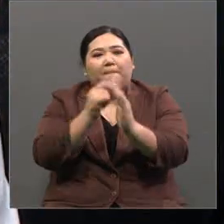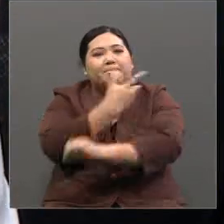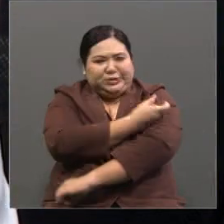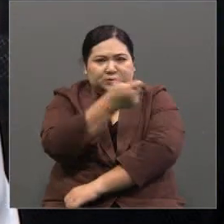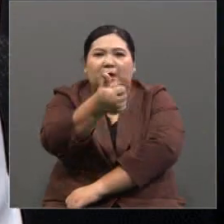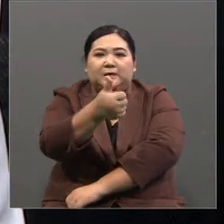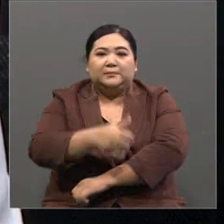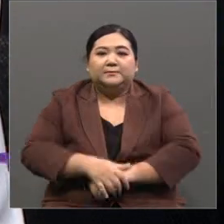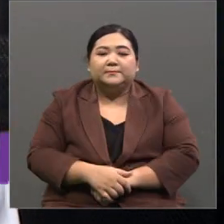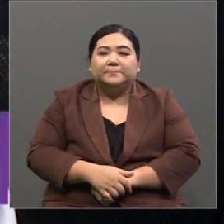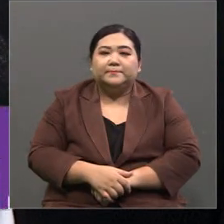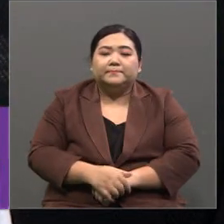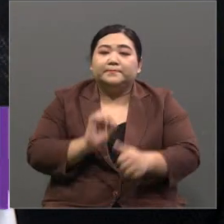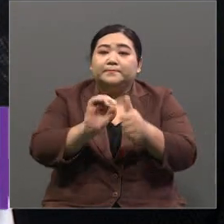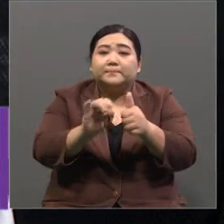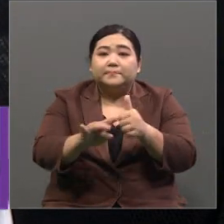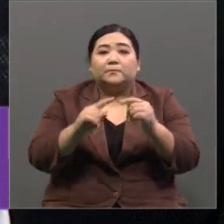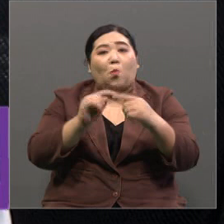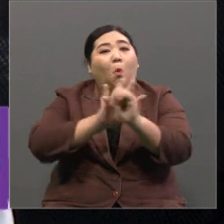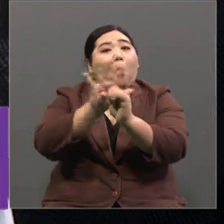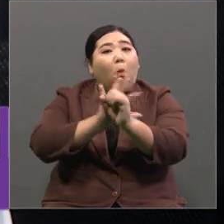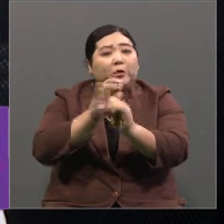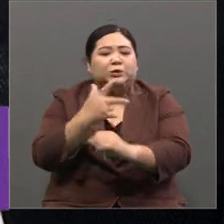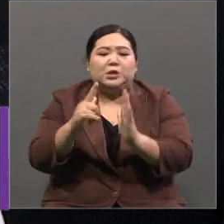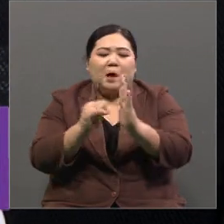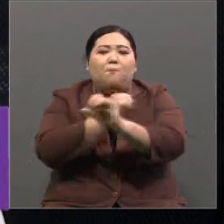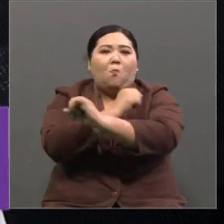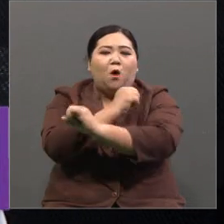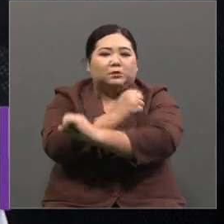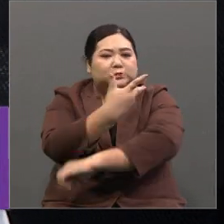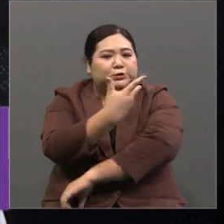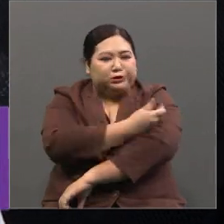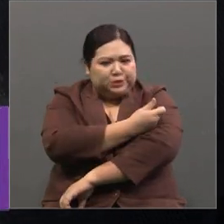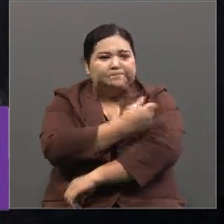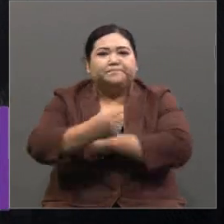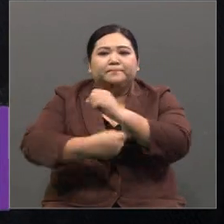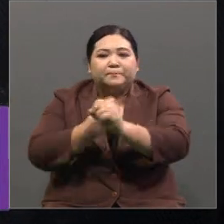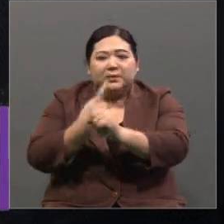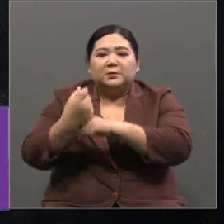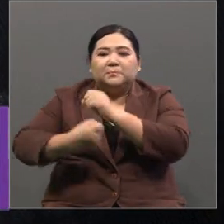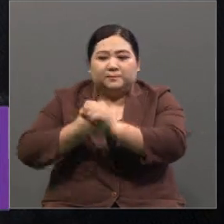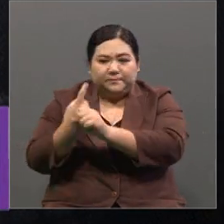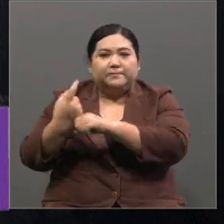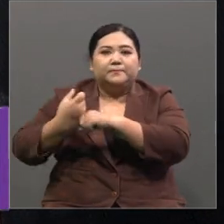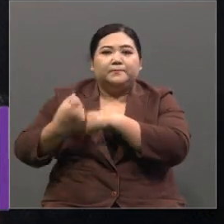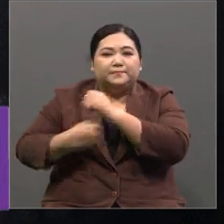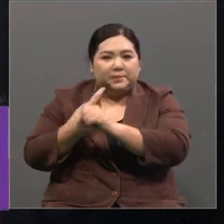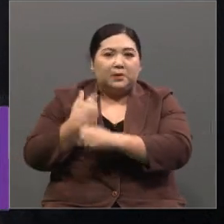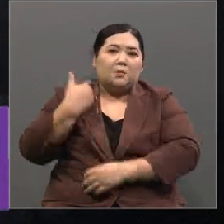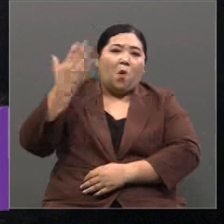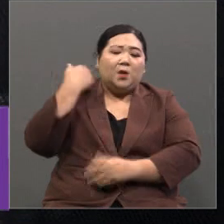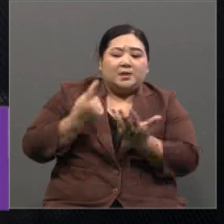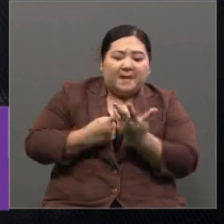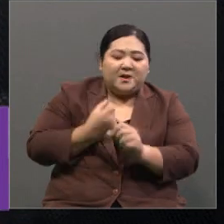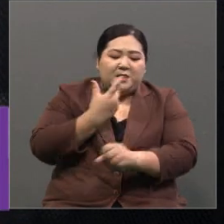โควิดประจำปีนะครับโดยไม่ได้นับแล้วล่ะครับว่าได้มา1เข็ม2เข็มนะครับแต่หลังจากนี้เป็นต้น